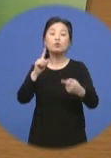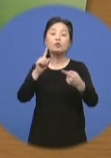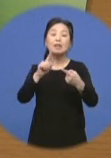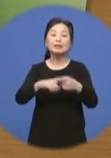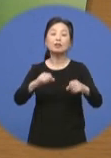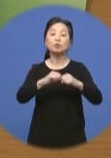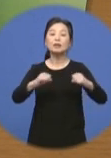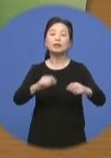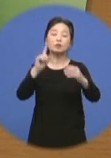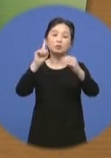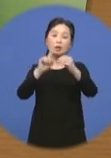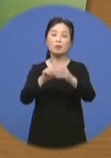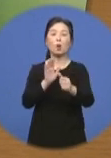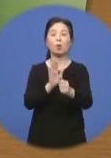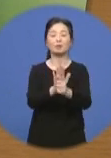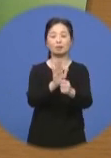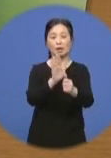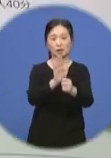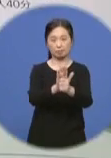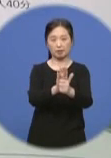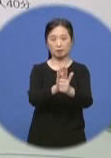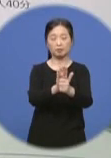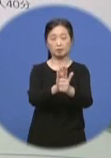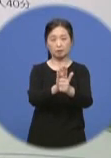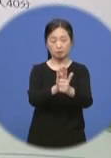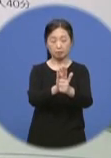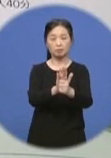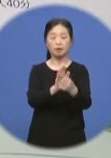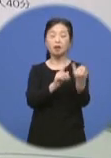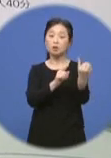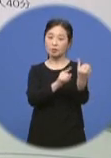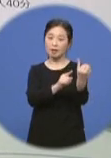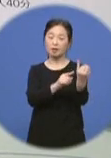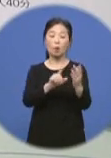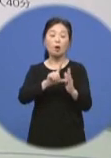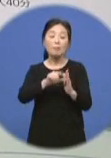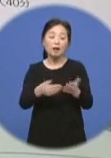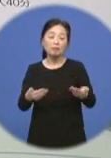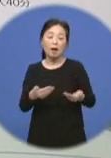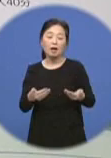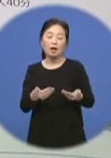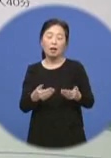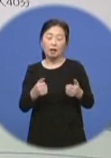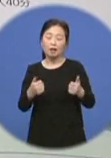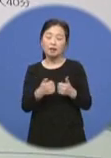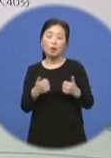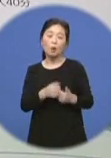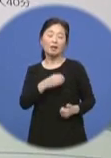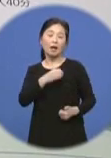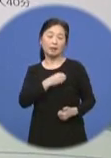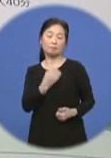しております。女性の方はですね、女性相談員さんによる総合